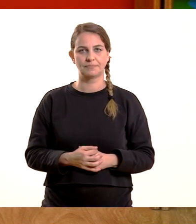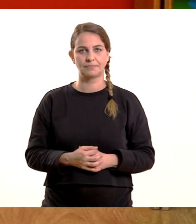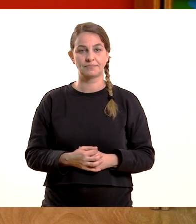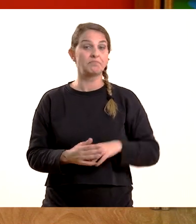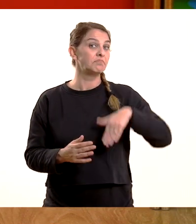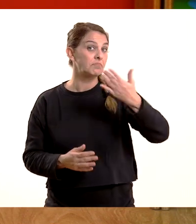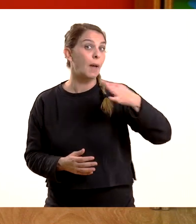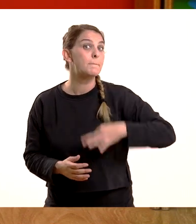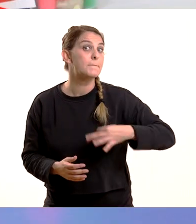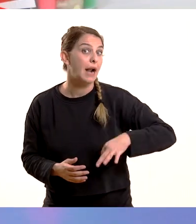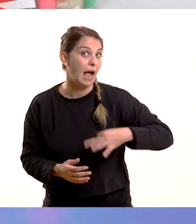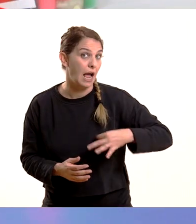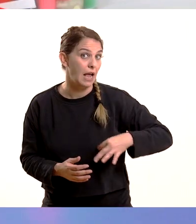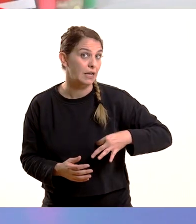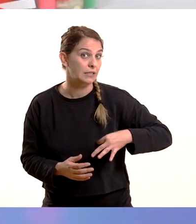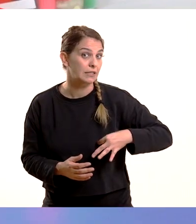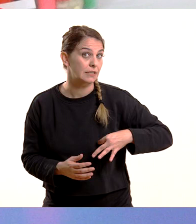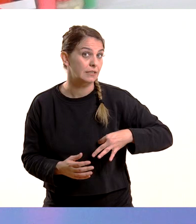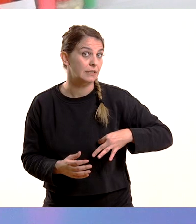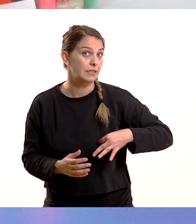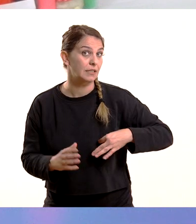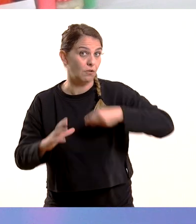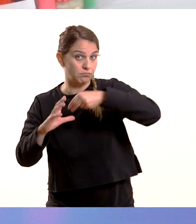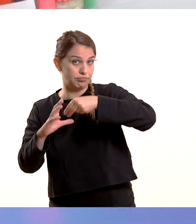Στη συνέχεια το πράσινο.